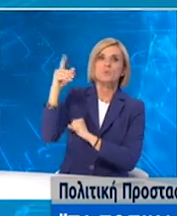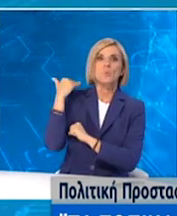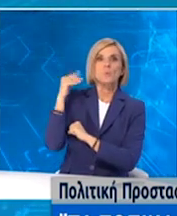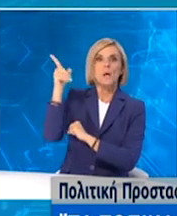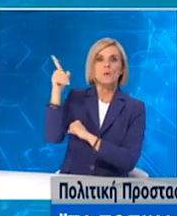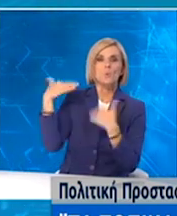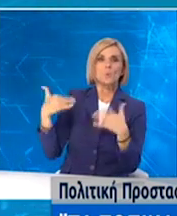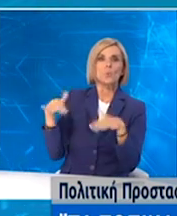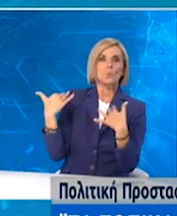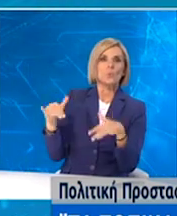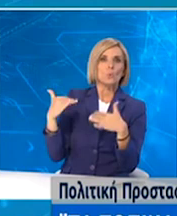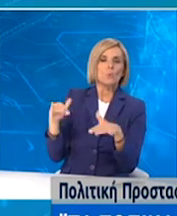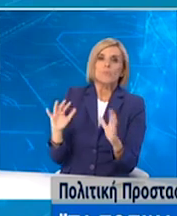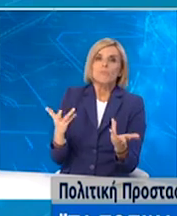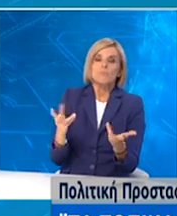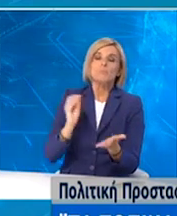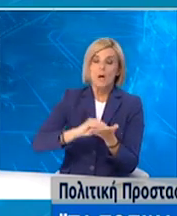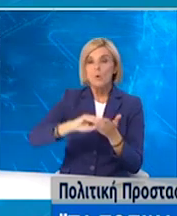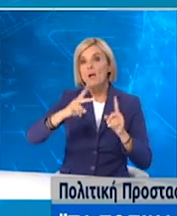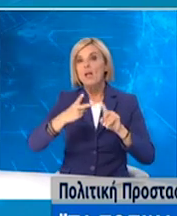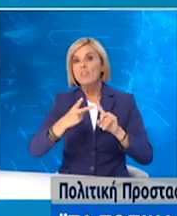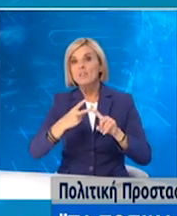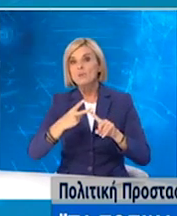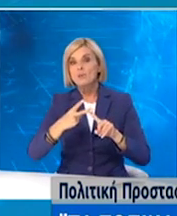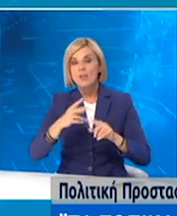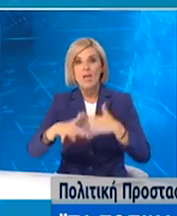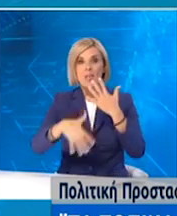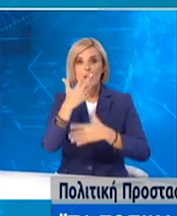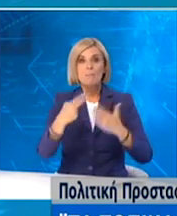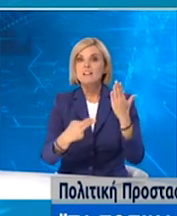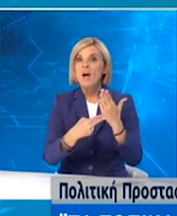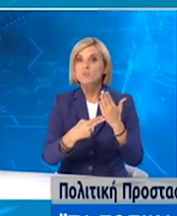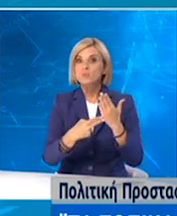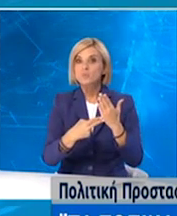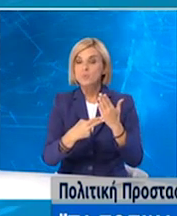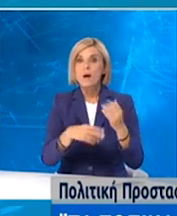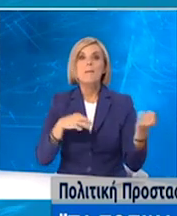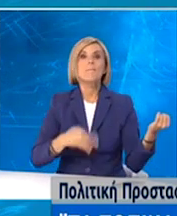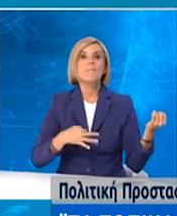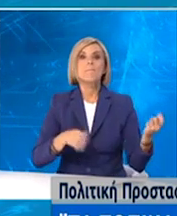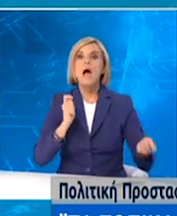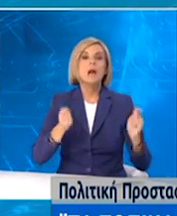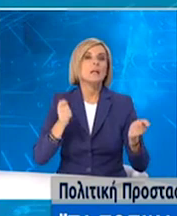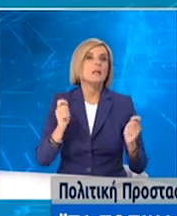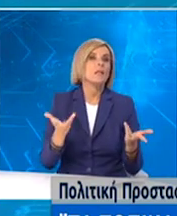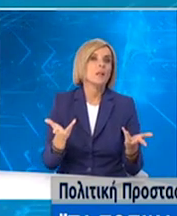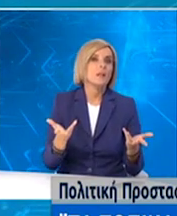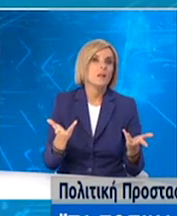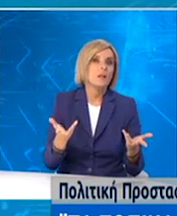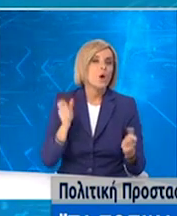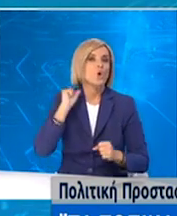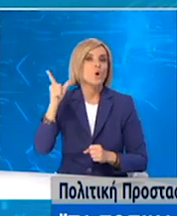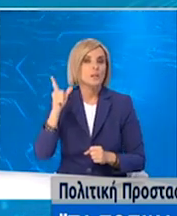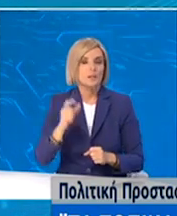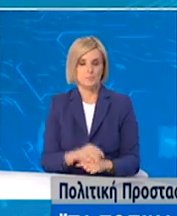αυτό. Και ένα δεύτερο, σχετικά με το 15 Αύγουστο, αν θα επιτραπούν τα πανηγύρια. Καταρχήν, δεν επιβεβαιώνω ότι η